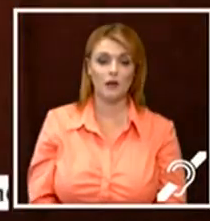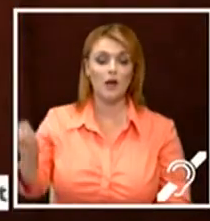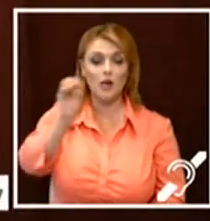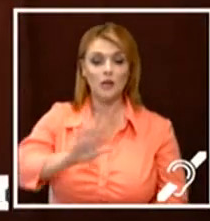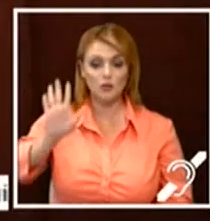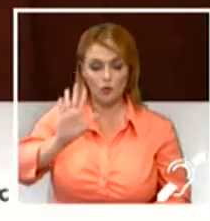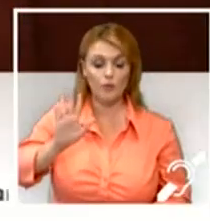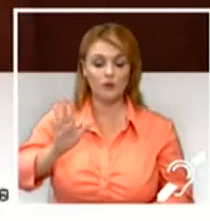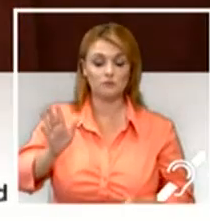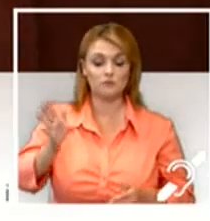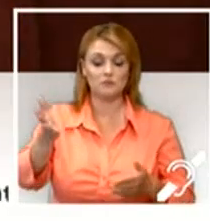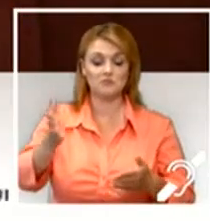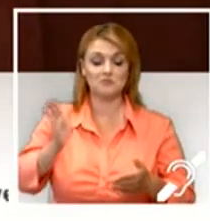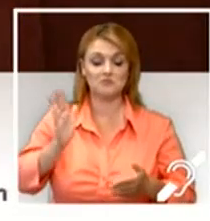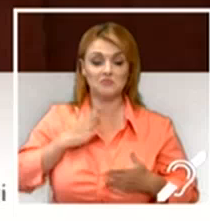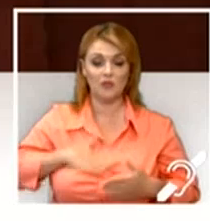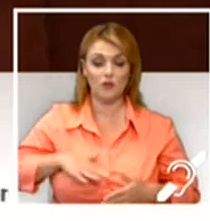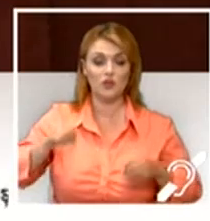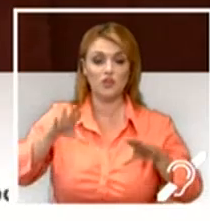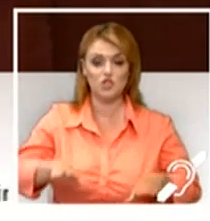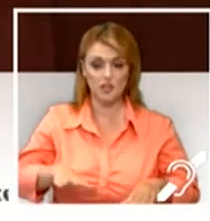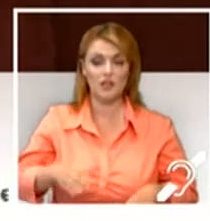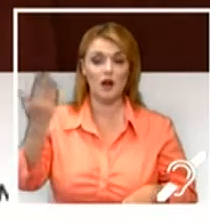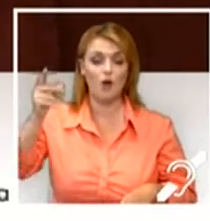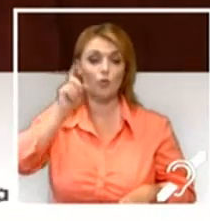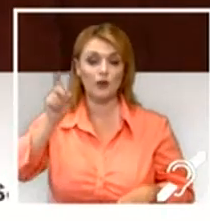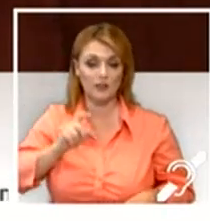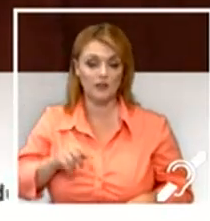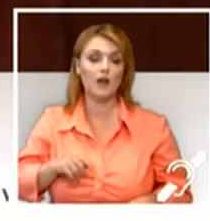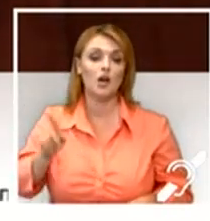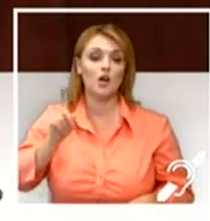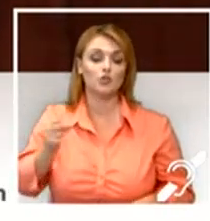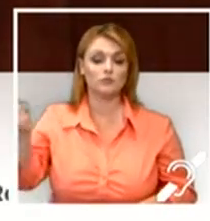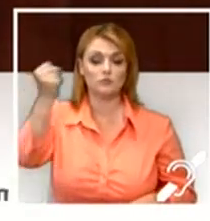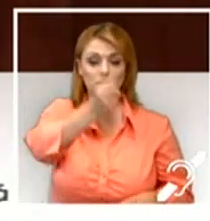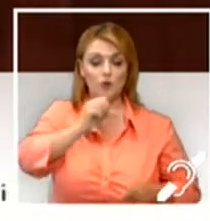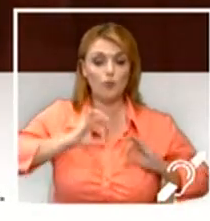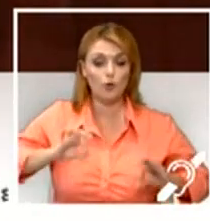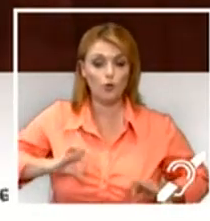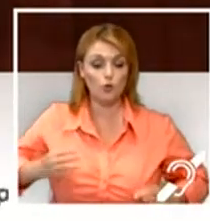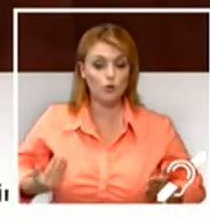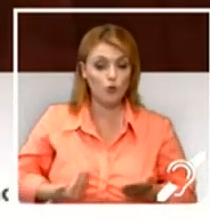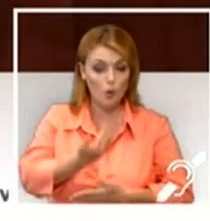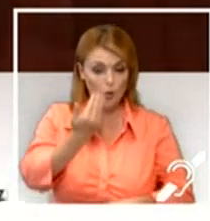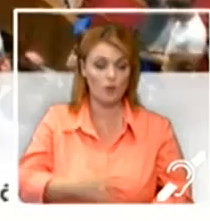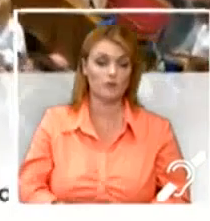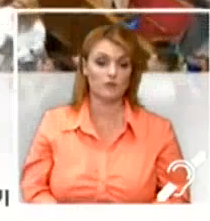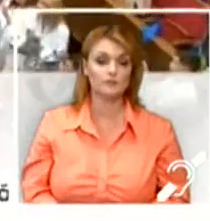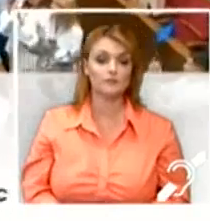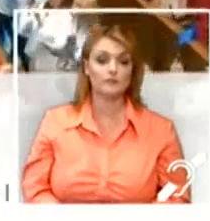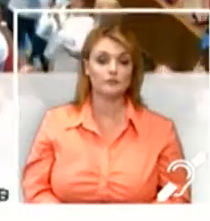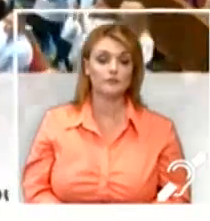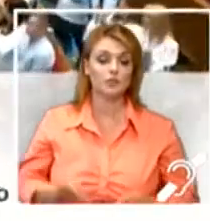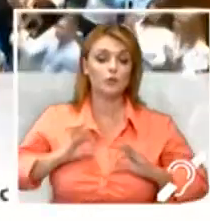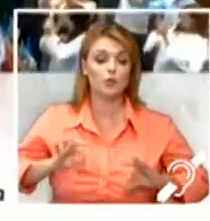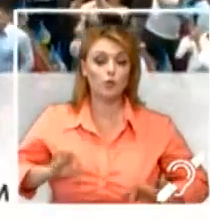Uniunea Europeană a salutat decizia autorităților de la Kiev de a desemna un procuror anticorupție. A fost și una dintre recomandările Uniunii Europene făcute la